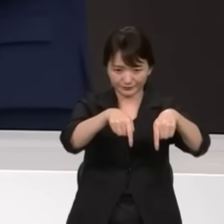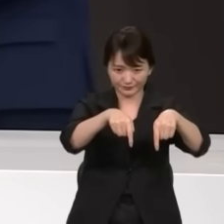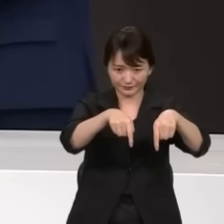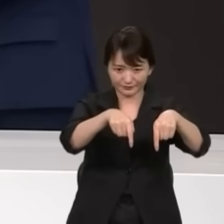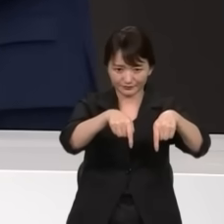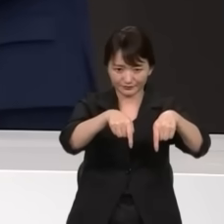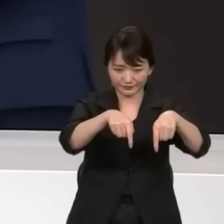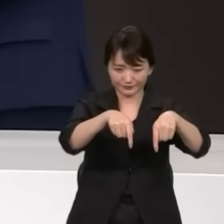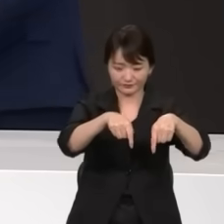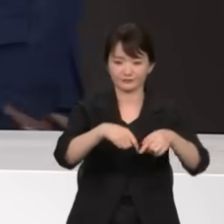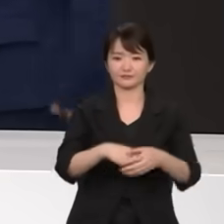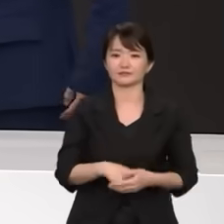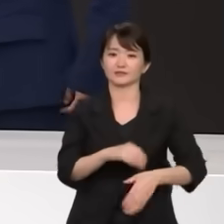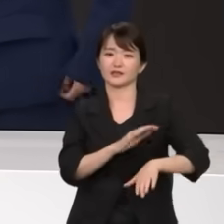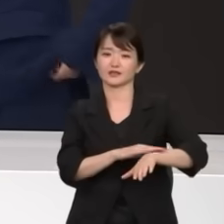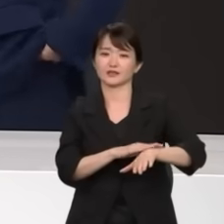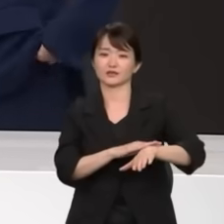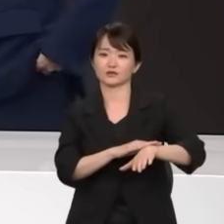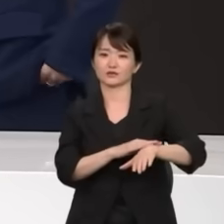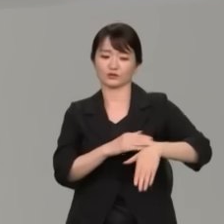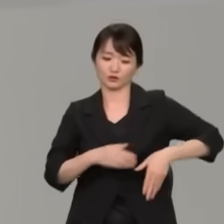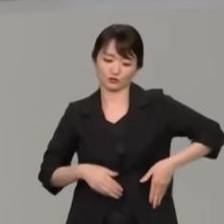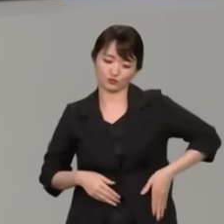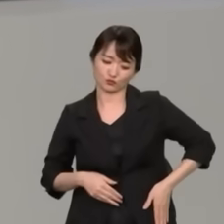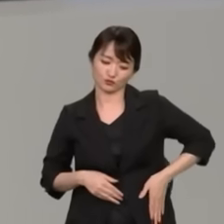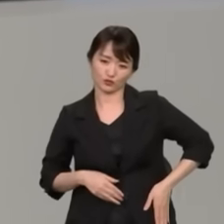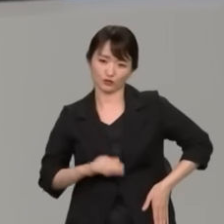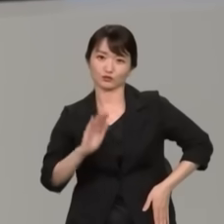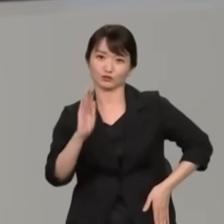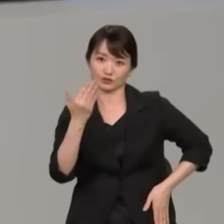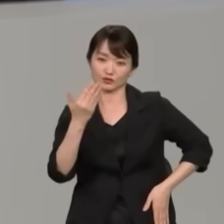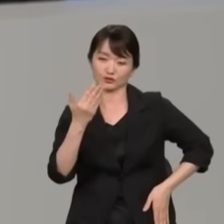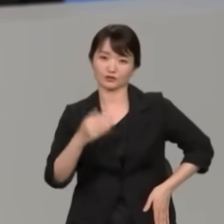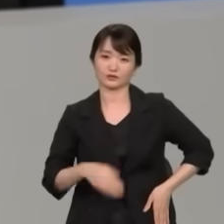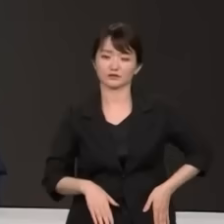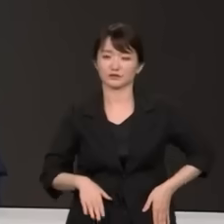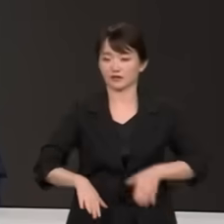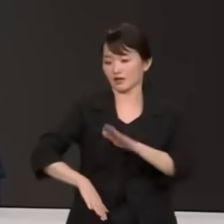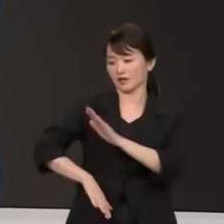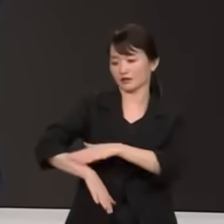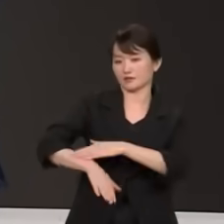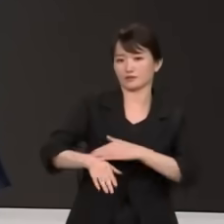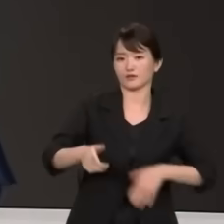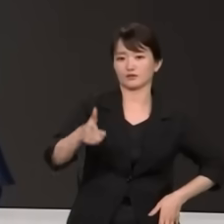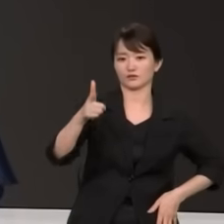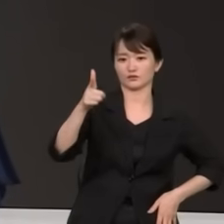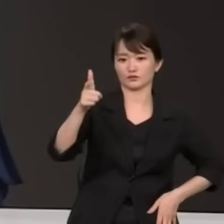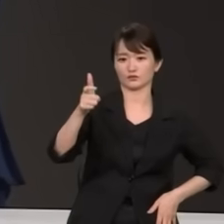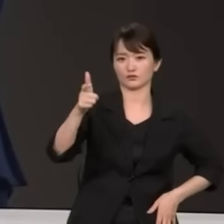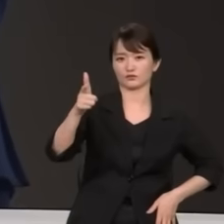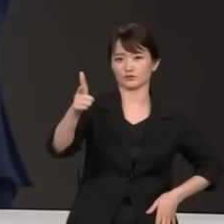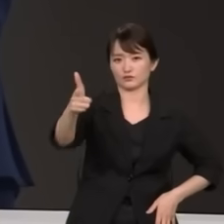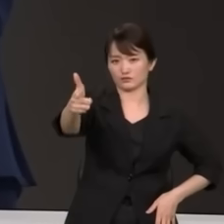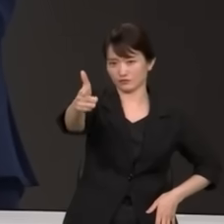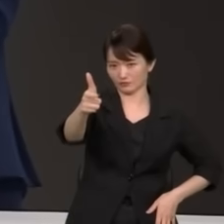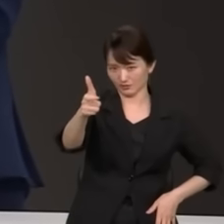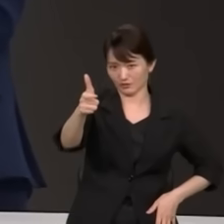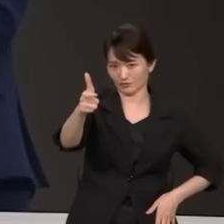네 왼손은 주머니에 넣으셔도 되고요 한쪽 팔로 총을 듭니다네